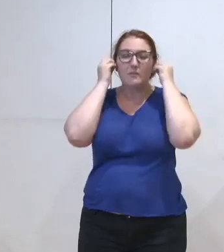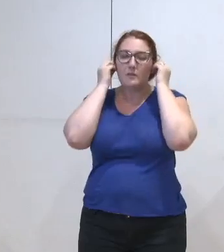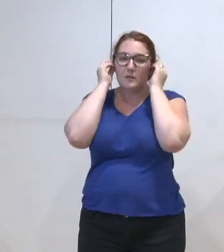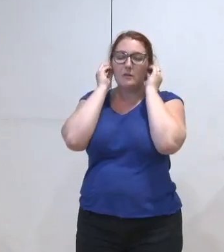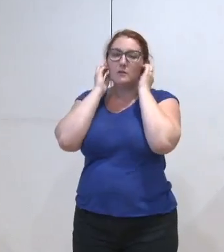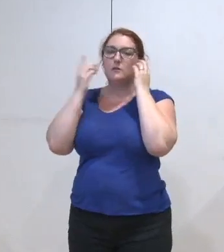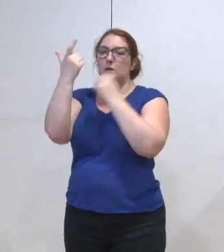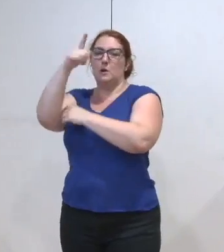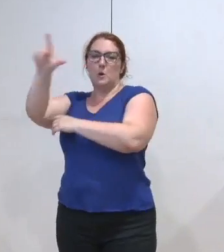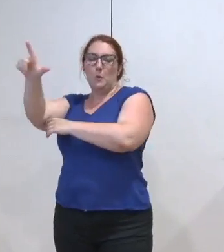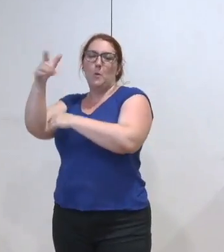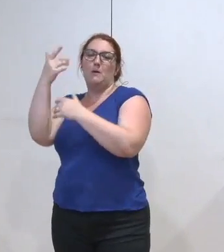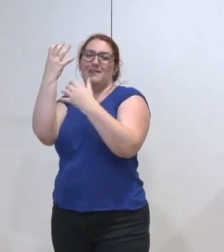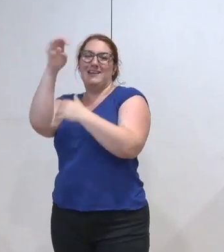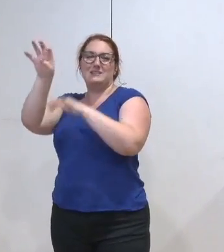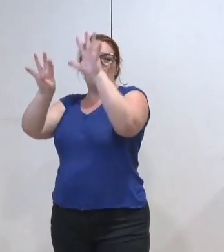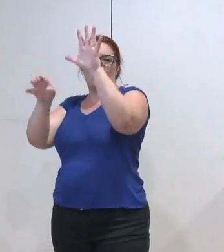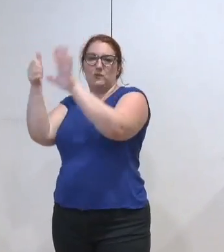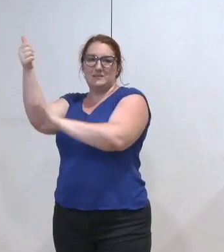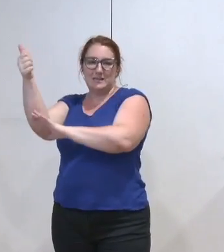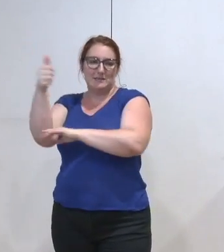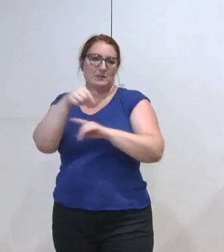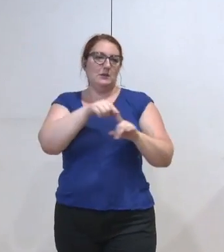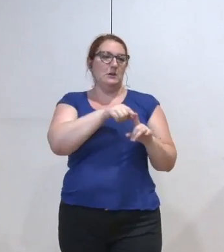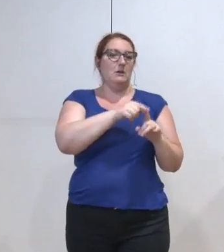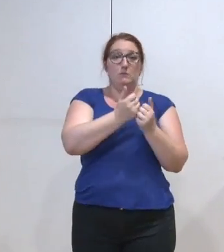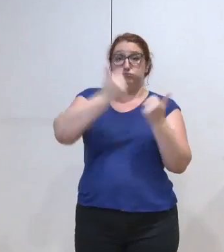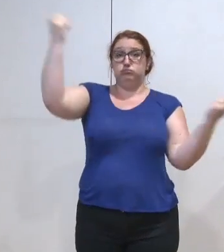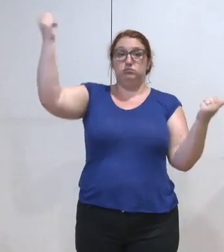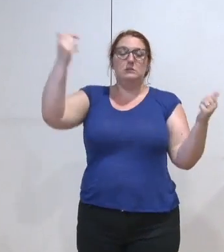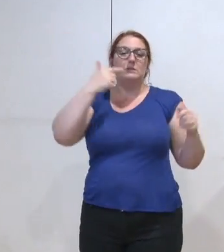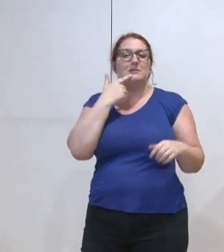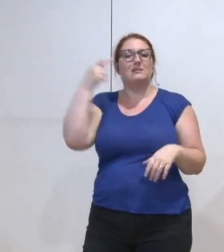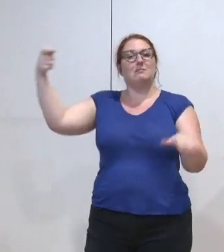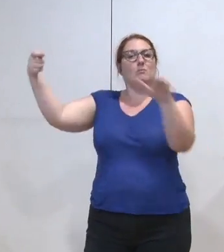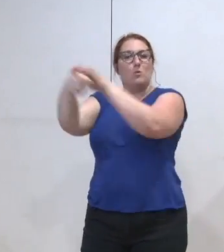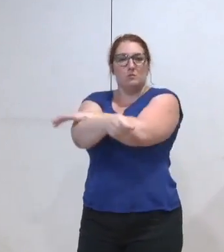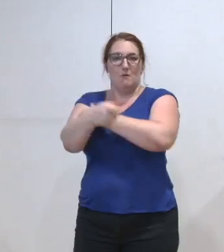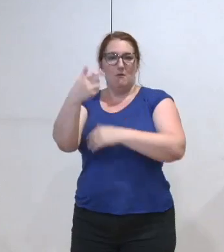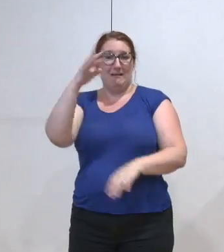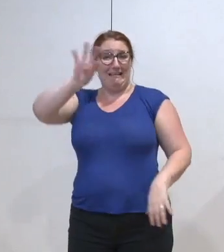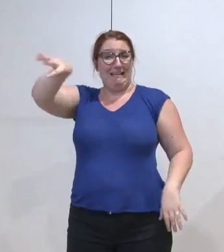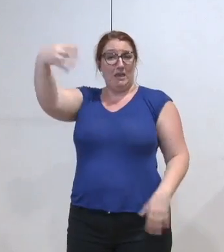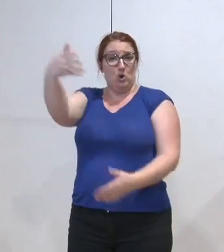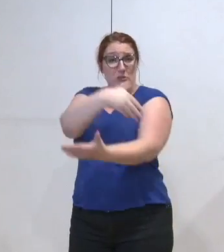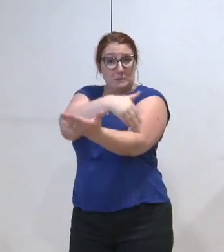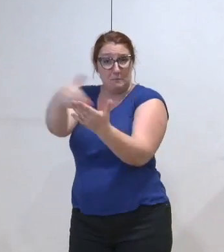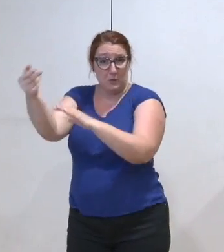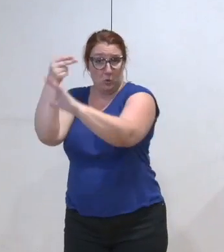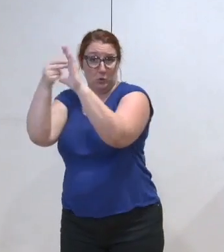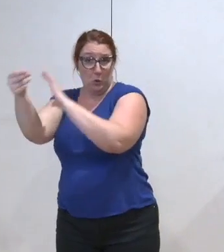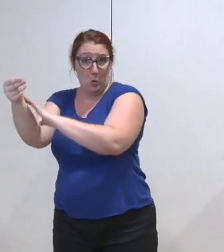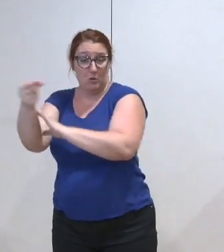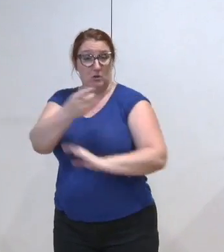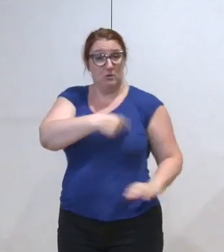a 157000 le montant de la subvention de Lyon à son CCAS est de 14 million d'euros seulement